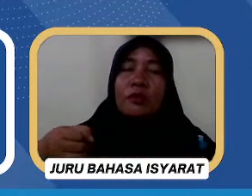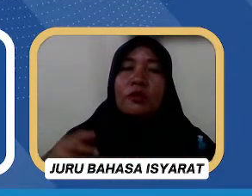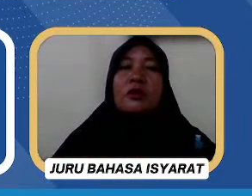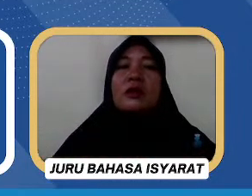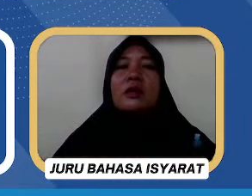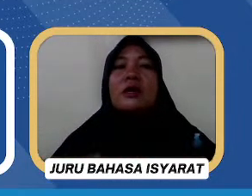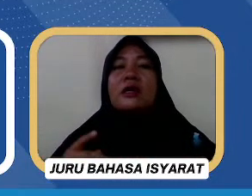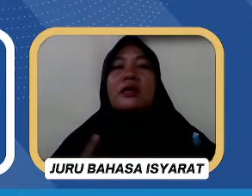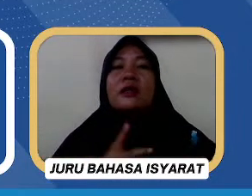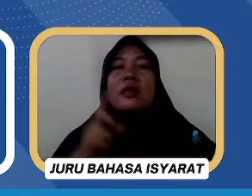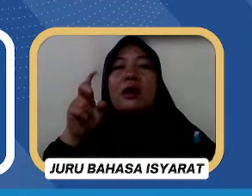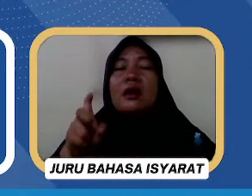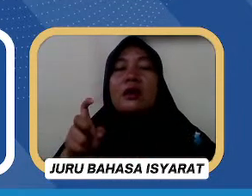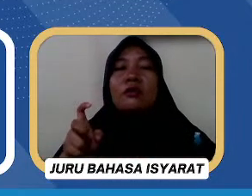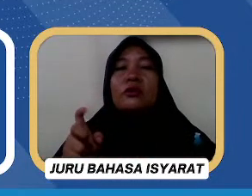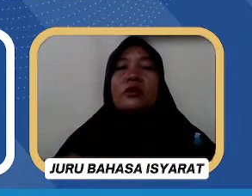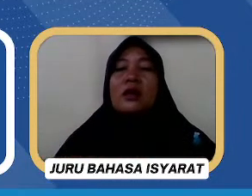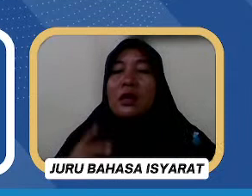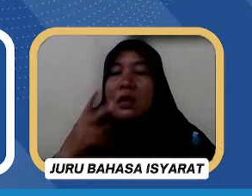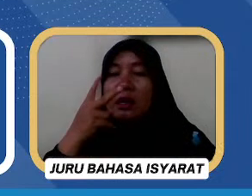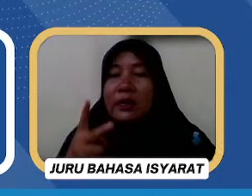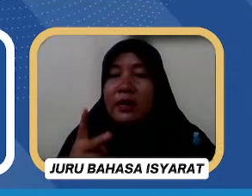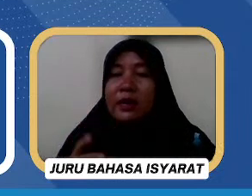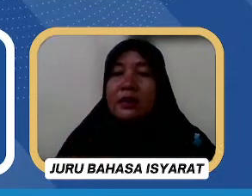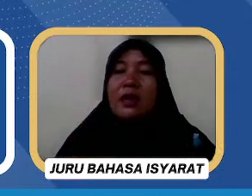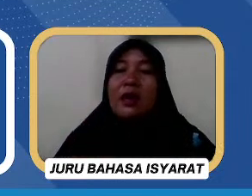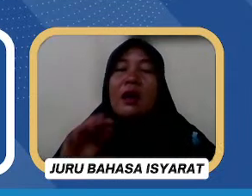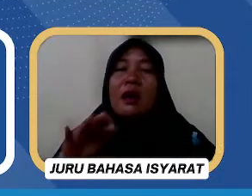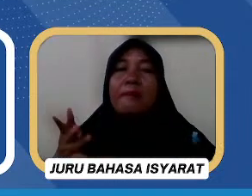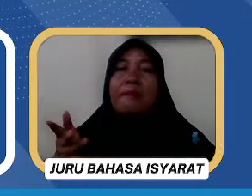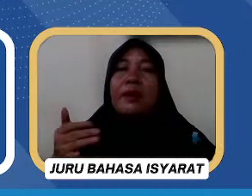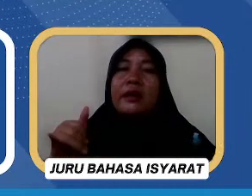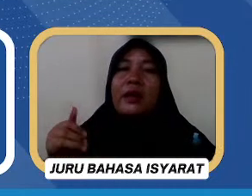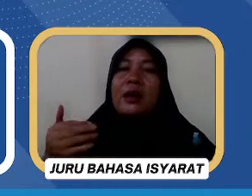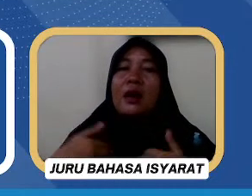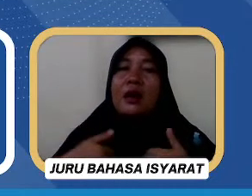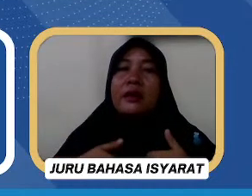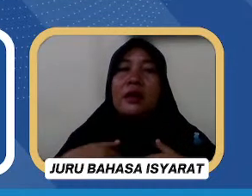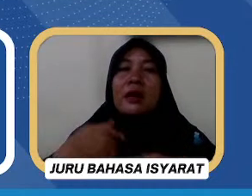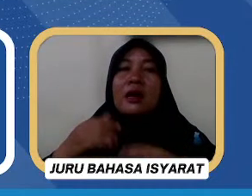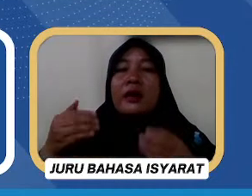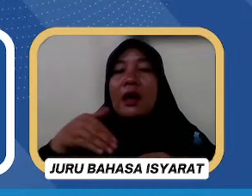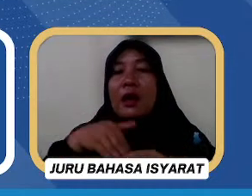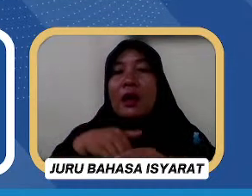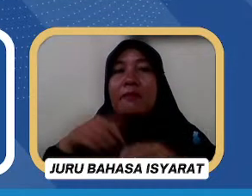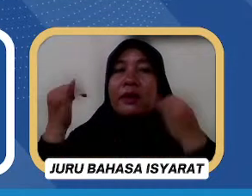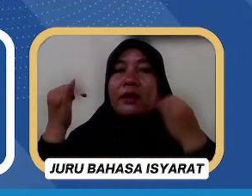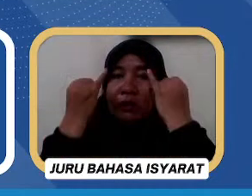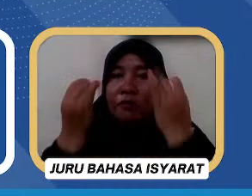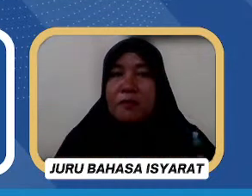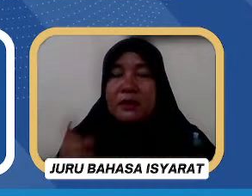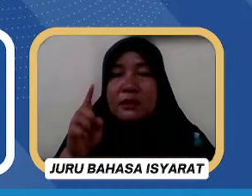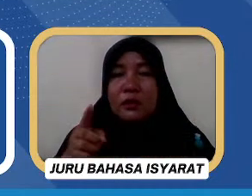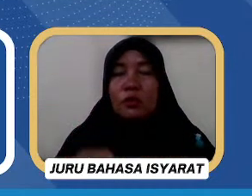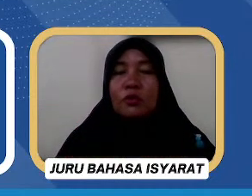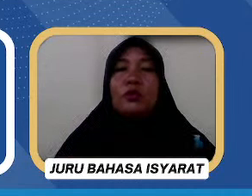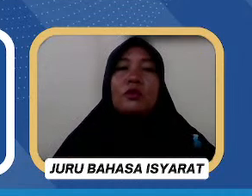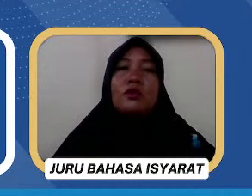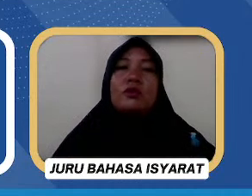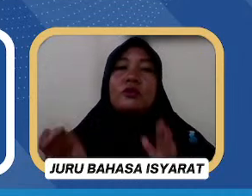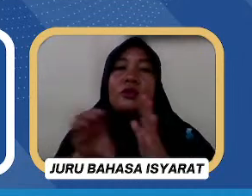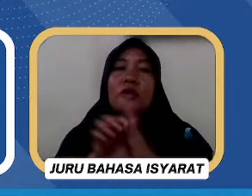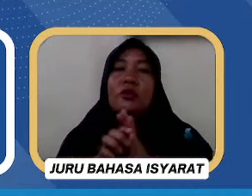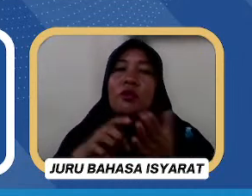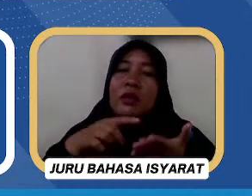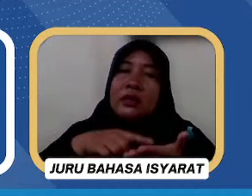yang ada di Pancasila. Nilai-nilai yang terkandung di dalam Pancasila maupun dalam hal ini adalah konteks kebinekaan pun